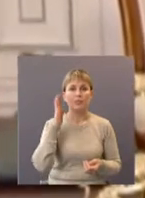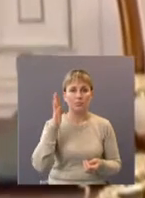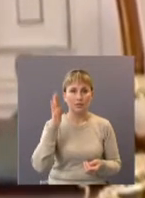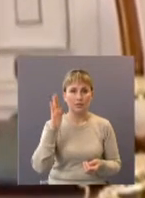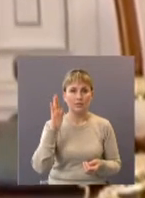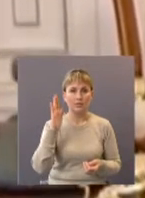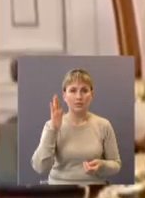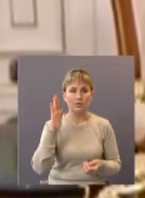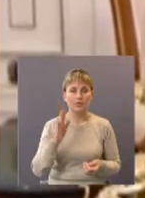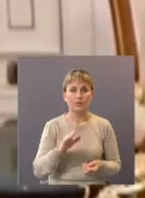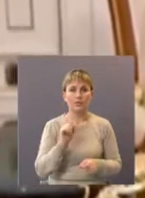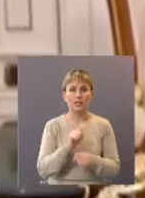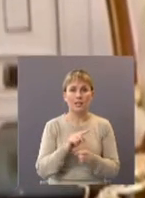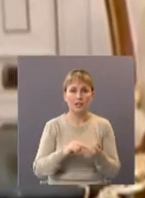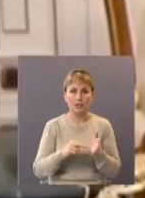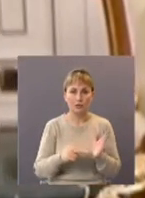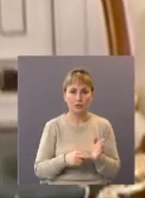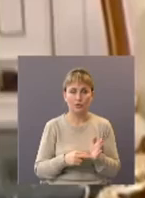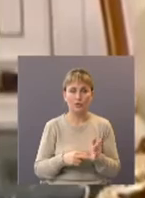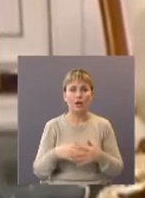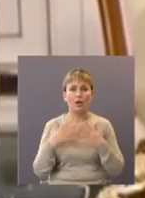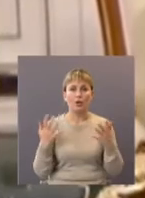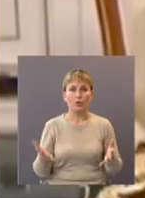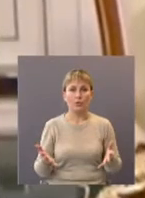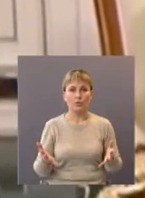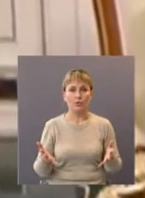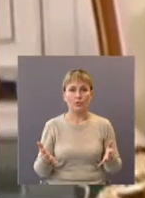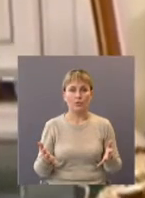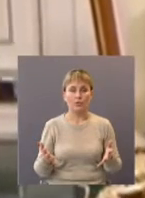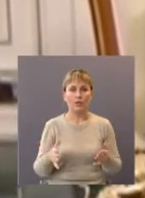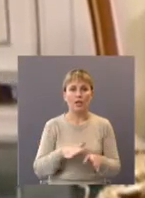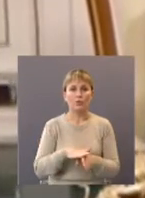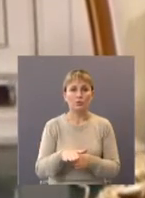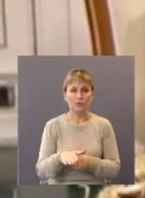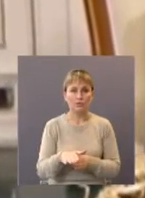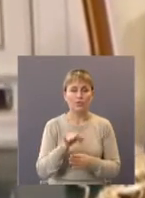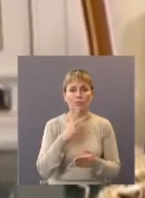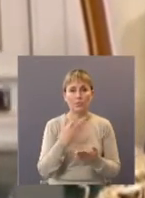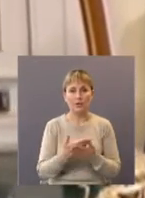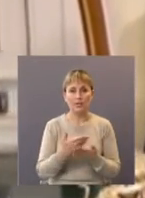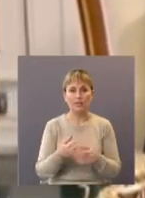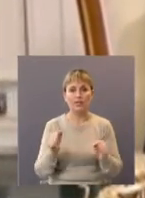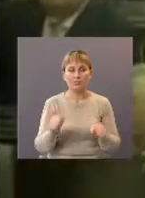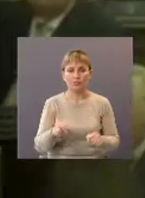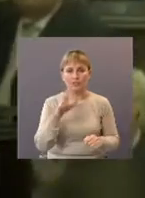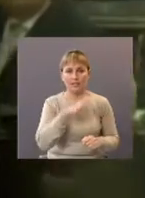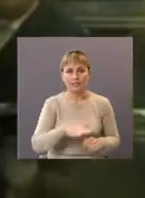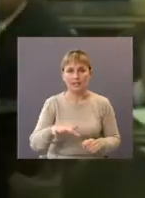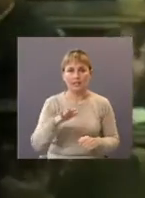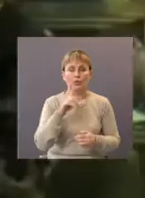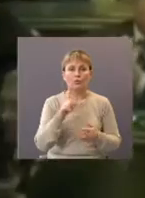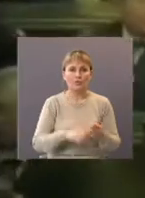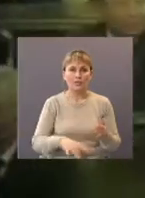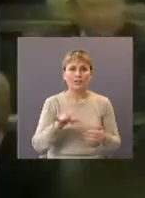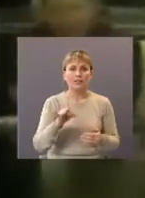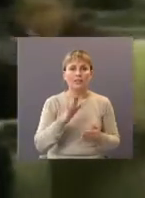перспективную задачу, огромную, осуществить ее и показать возможности страны. Уверенность